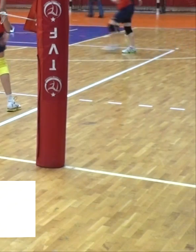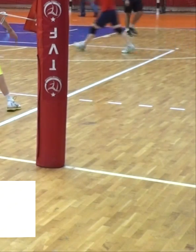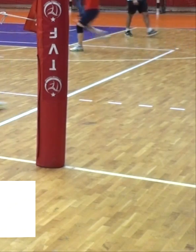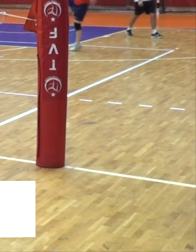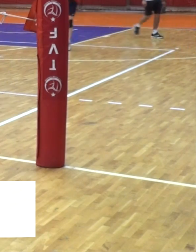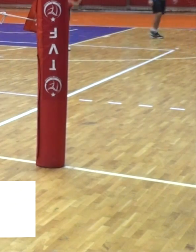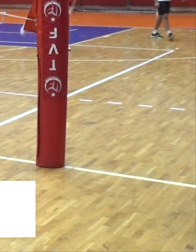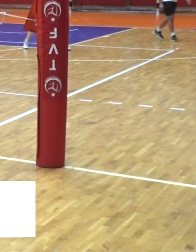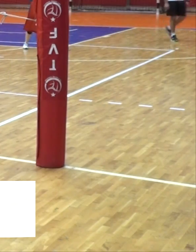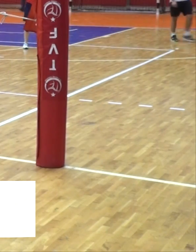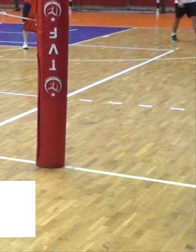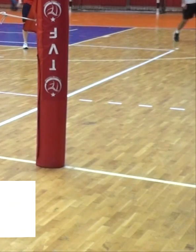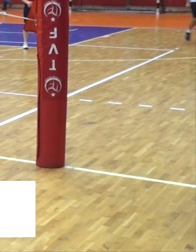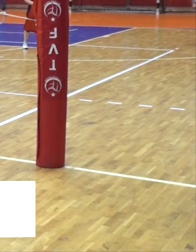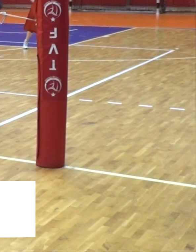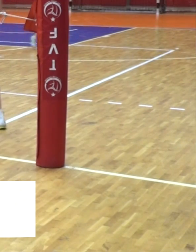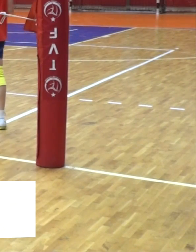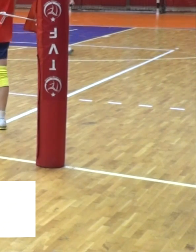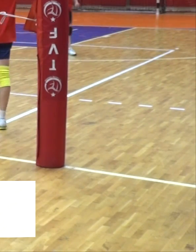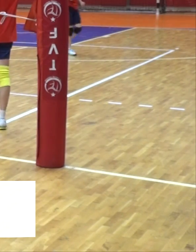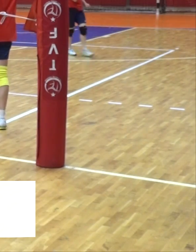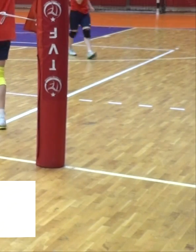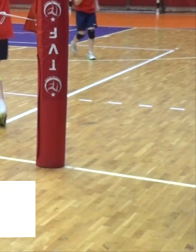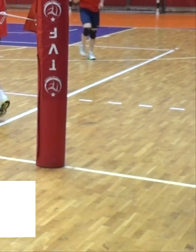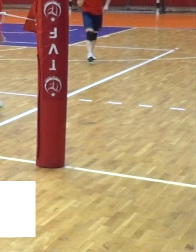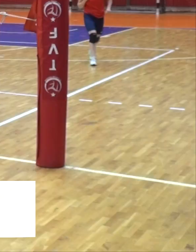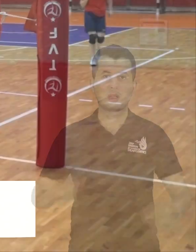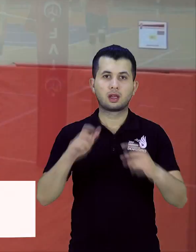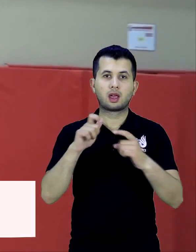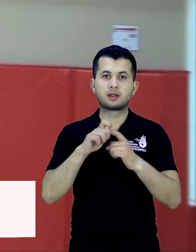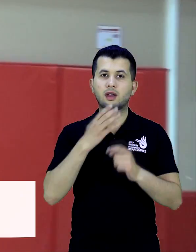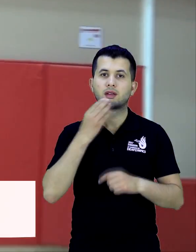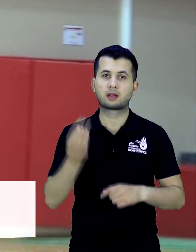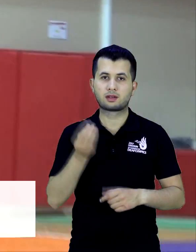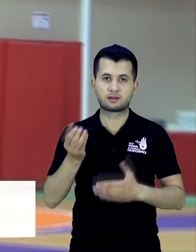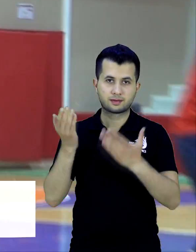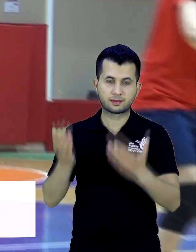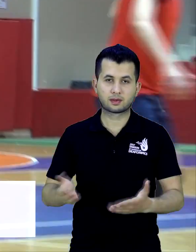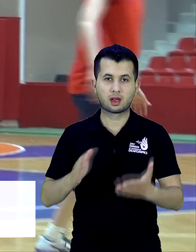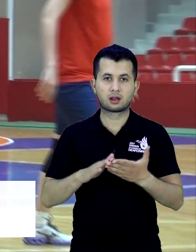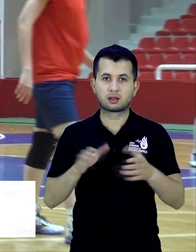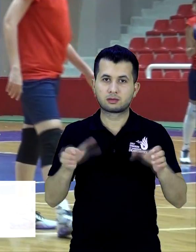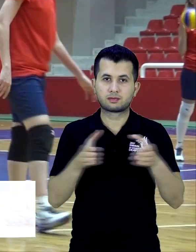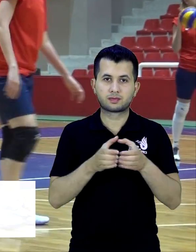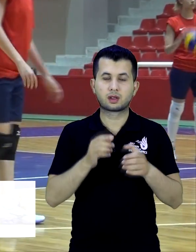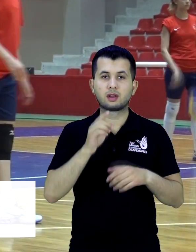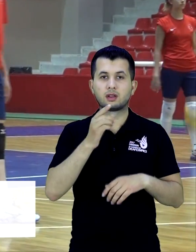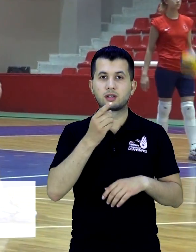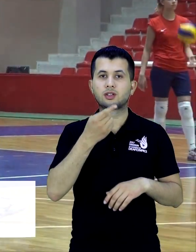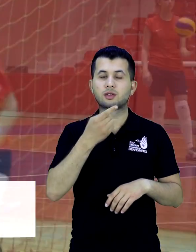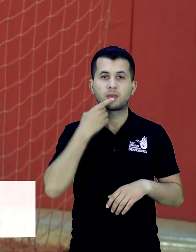ve annem milli takıma alındığımda mutluluktan ağladı. Gururluyum. Esra Genç ve arkadaşları Defne